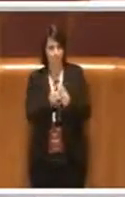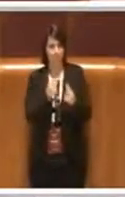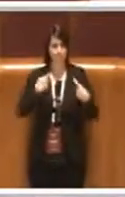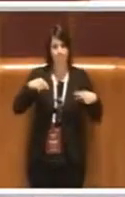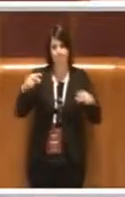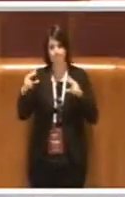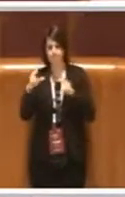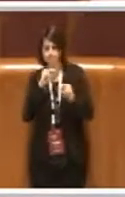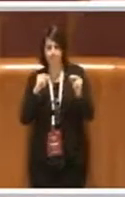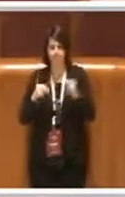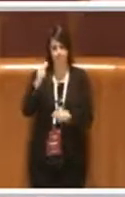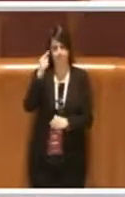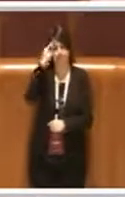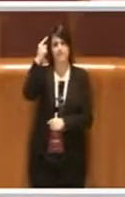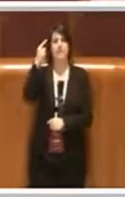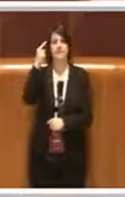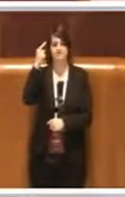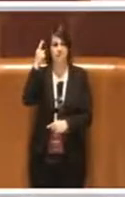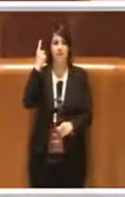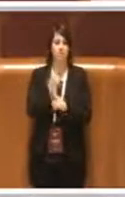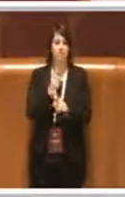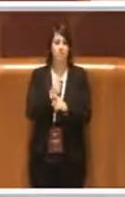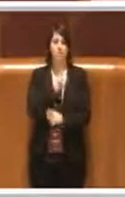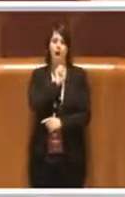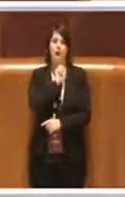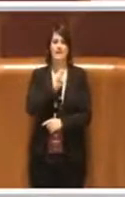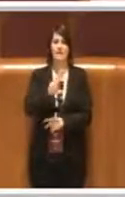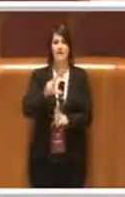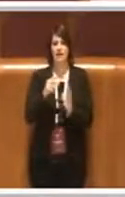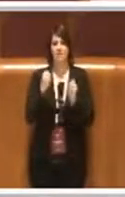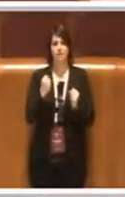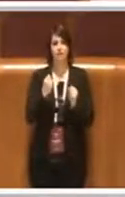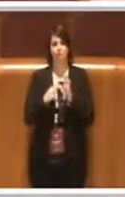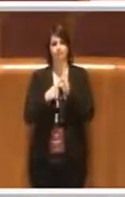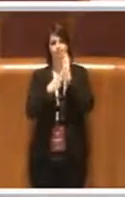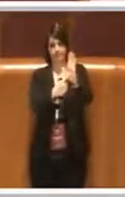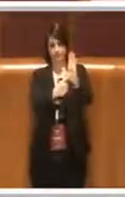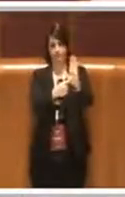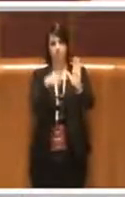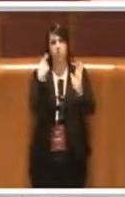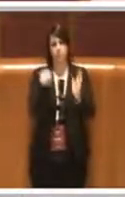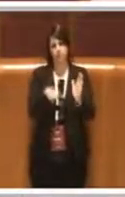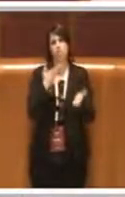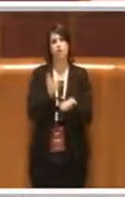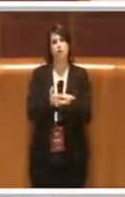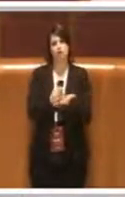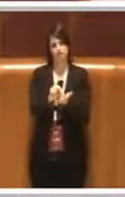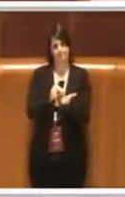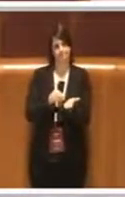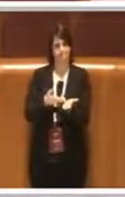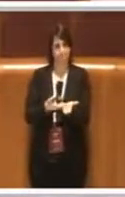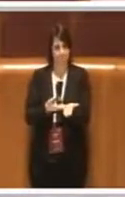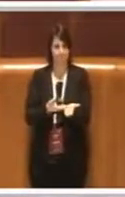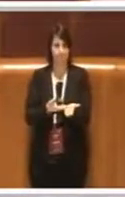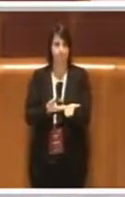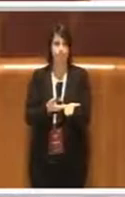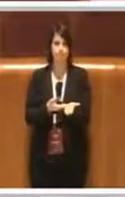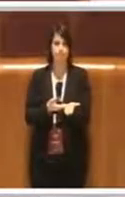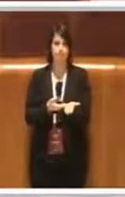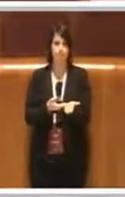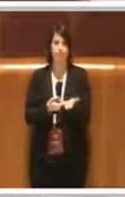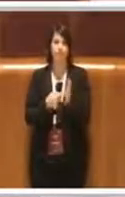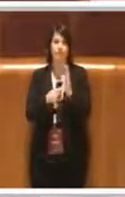abbiamo pensato di dare un segnale. Questa mozione vuole essere un segnale verso coloro che